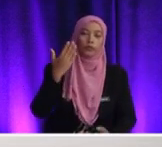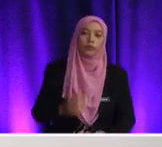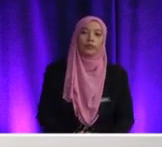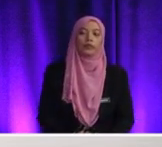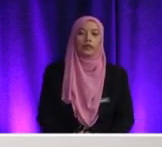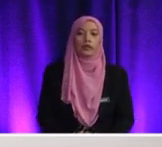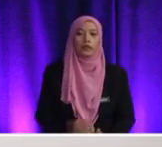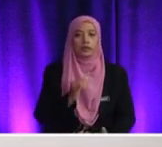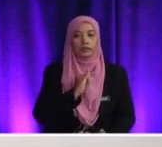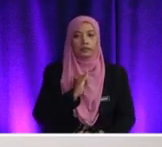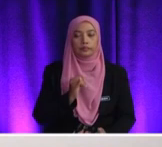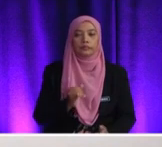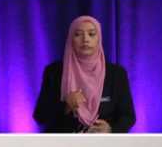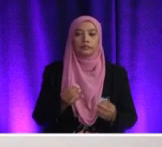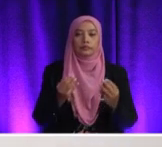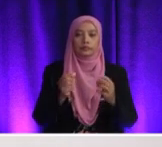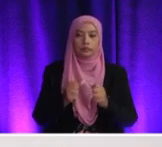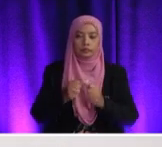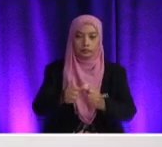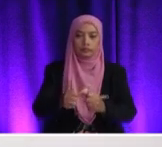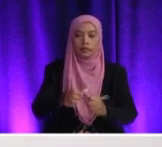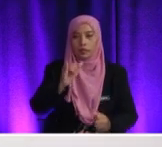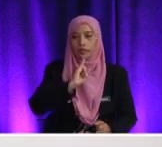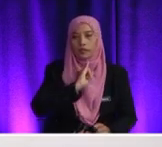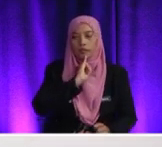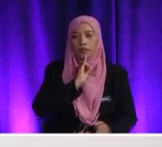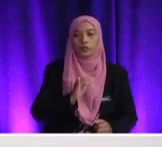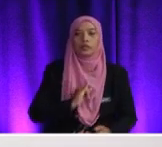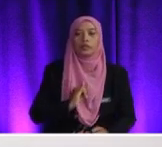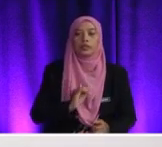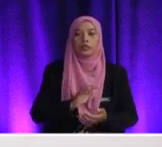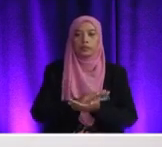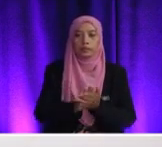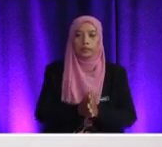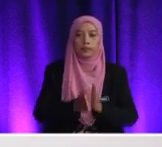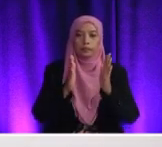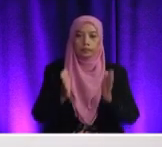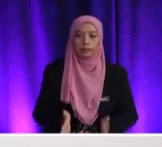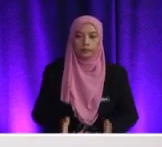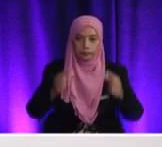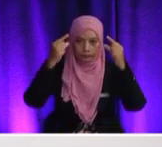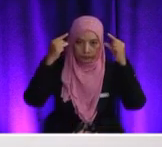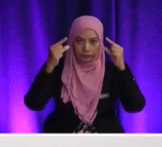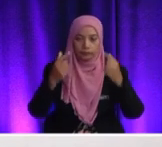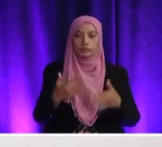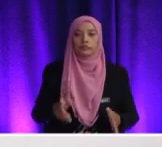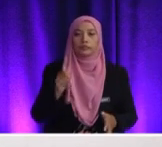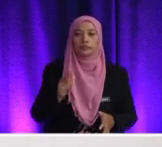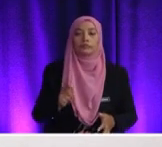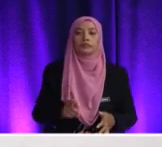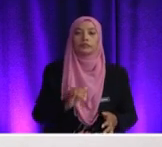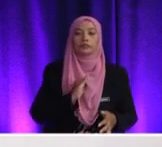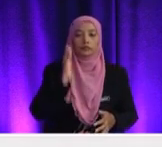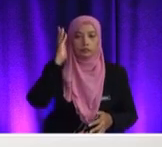enggak ngisi mengikuti jejak langkah Ibu saya Ia meminum pernah DPT seorang guru sudah Tentu saya akan belajar sungguh-sungguh